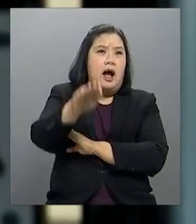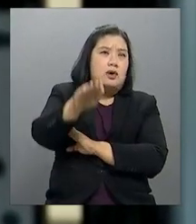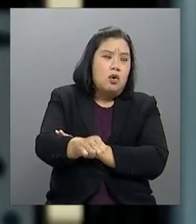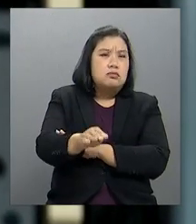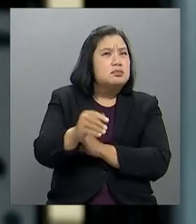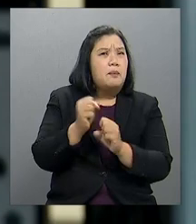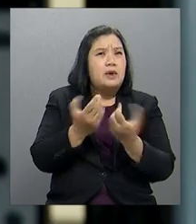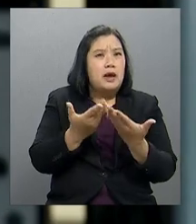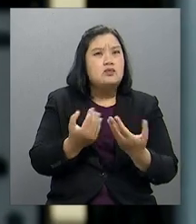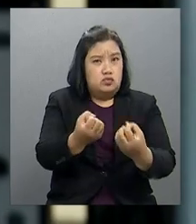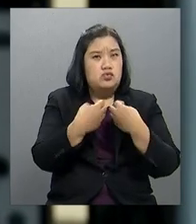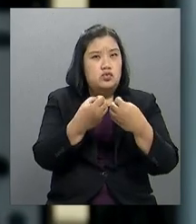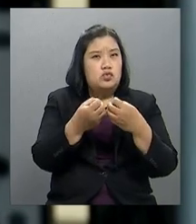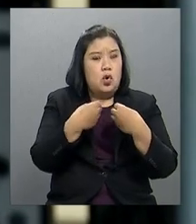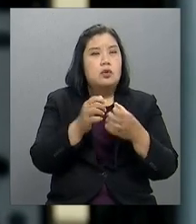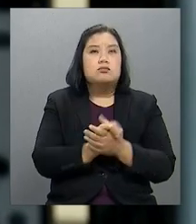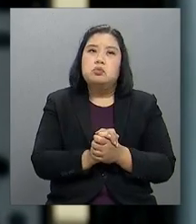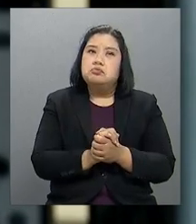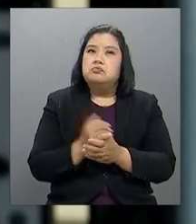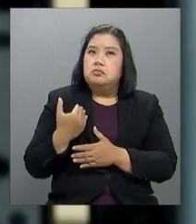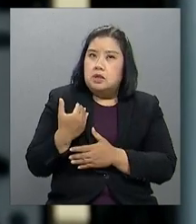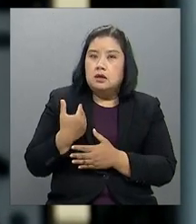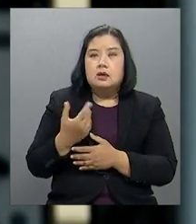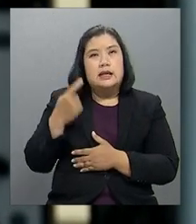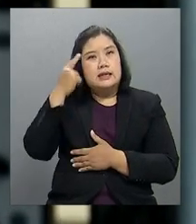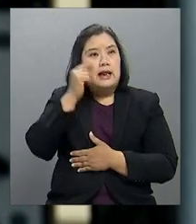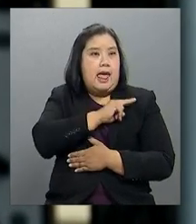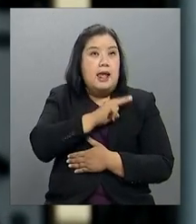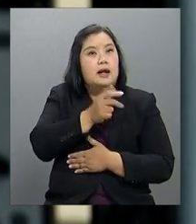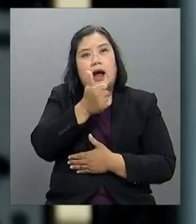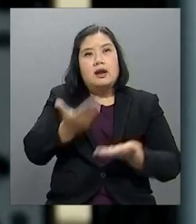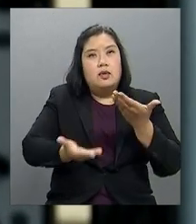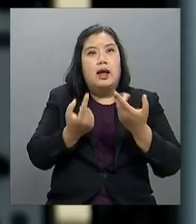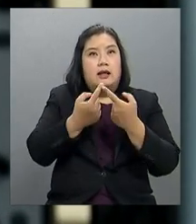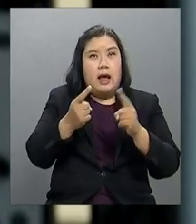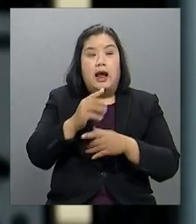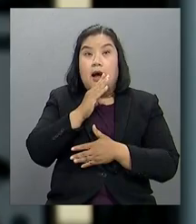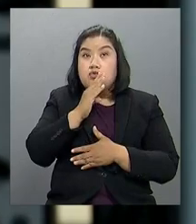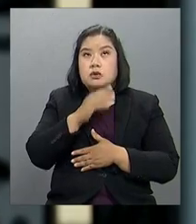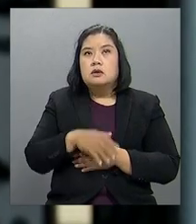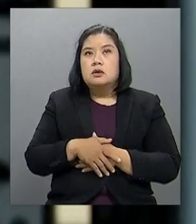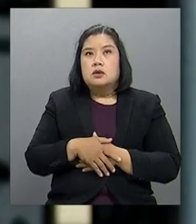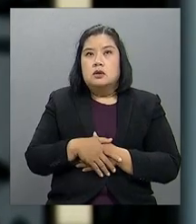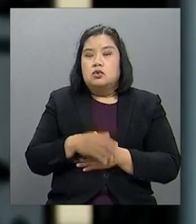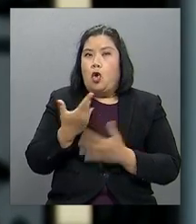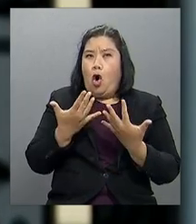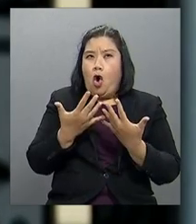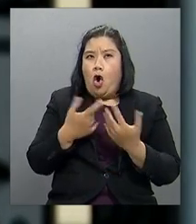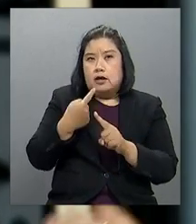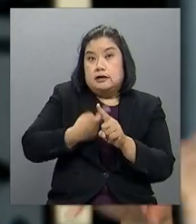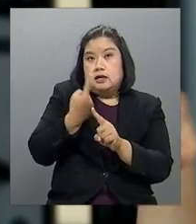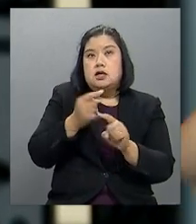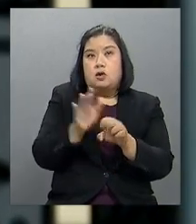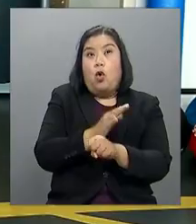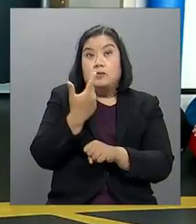คือจริงๆแล้วผู้ป่วยจะทำเองก็ได้นะคะแต่อันนี้อาจจะต้องแบบ1เดือนไปแล้วเนาะเดี๋ยวจะสาธิตให้ดูนอนคว่ำก็